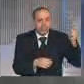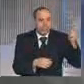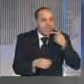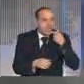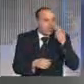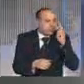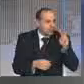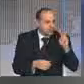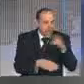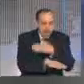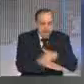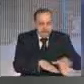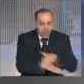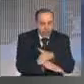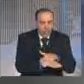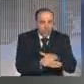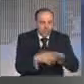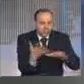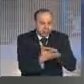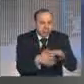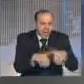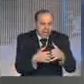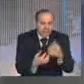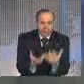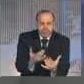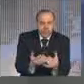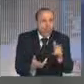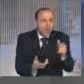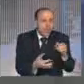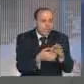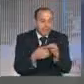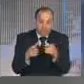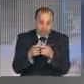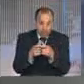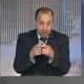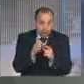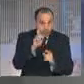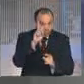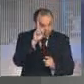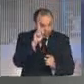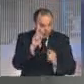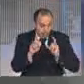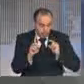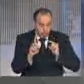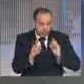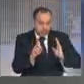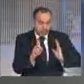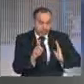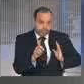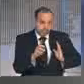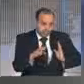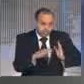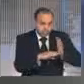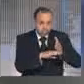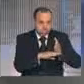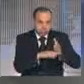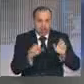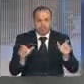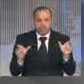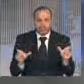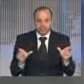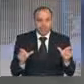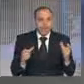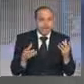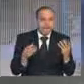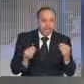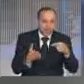وشهد المعبر عمليه تخريب كلي للمنشات العموميه فيما عززت قوات الجيش الوطني من وجودها في